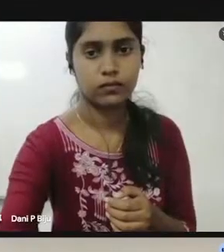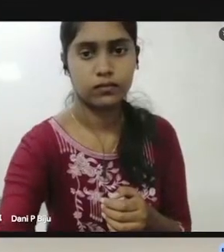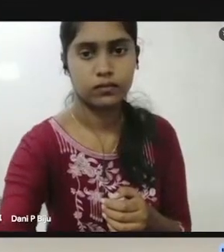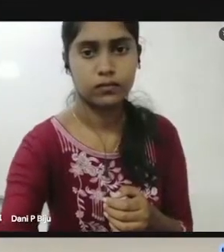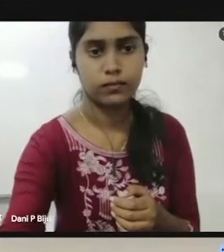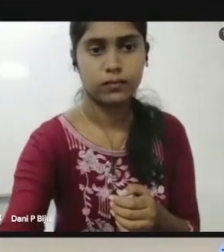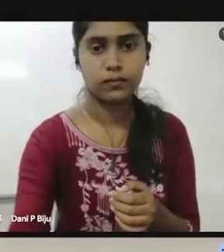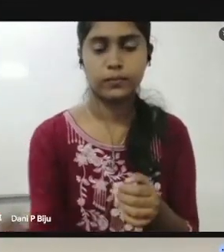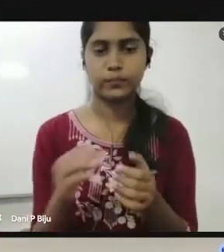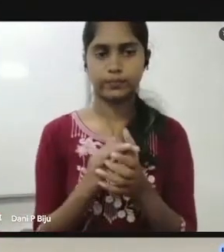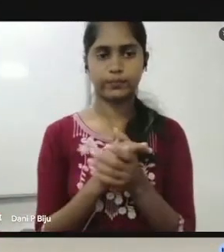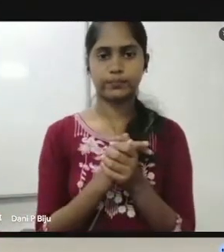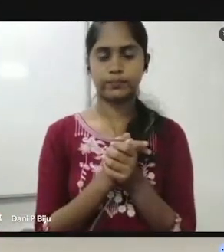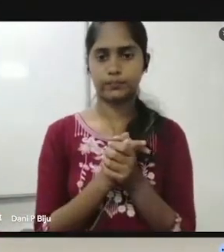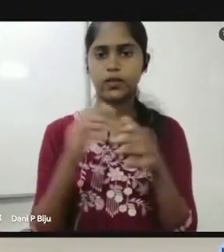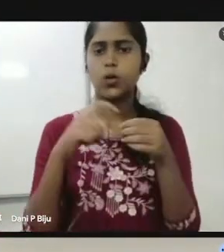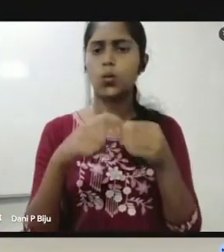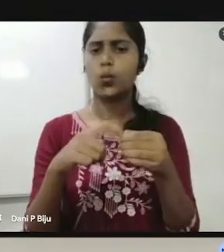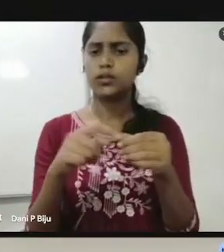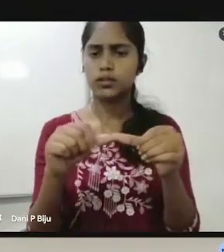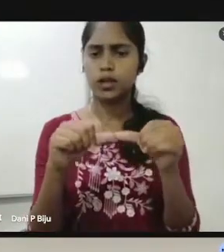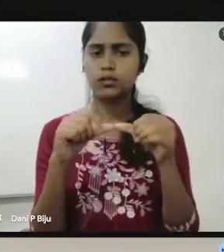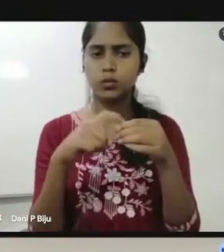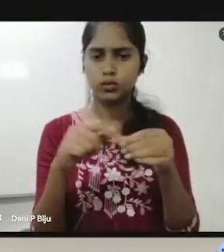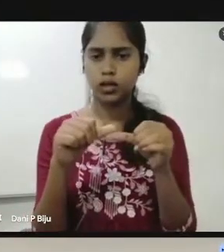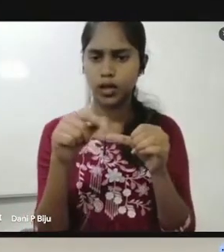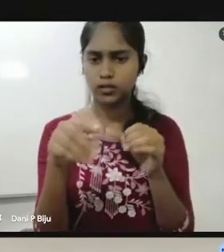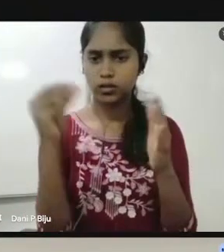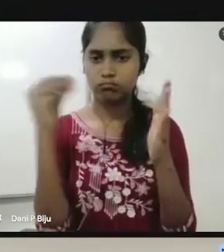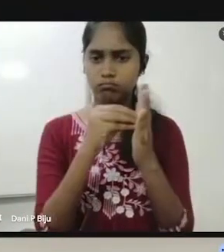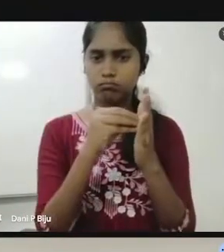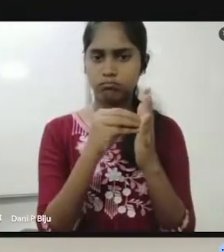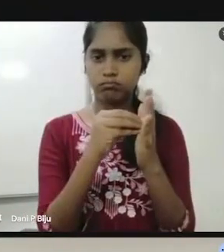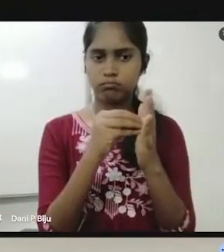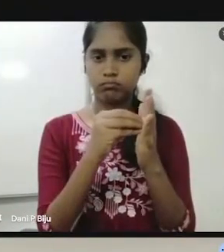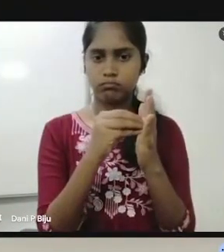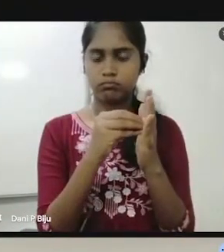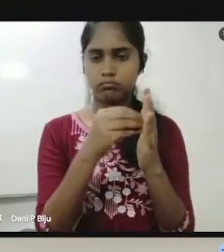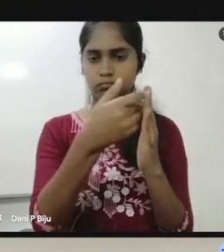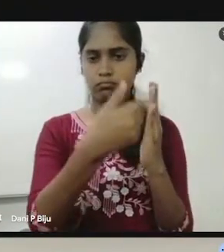ഒരു ചോദ്യാവലി ലിങ്ക് എല്ലാവർക്കും കാണാമെന്ന് വിചാരിക്കുന്നു. ചോദ്യാവലി ഒന്ന് പൂരിപ്പിക്കേണ്ടതാണ്.